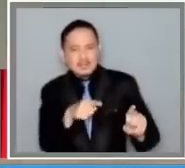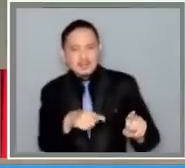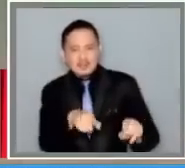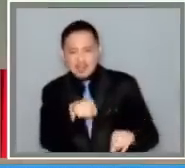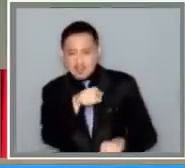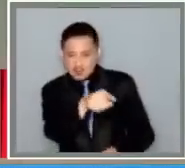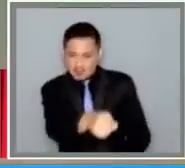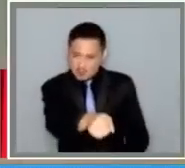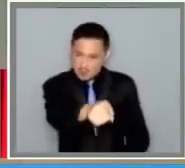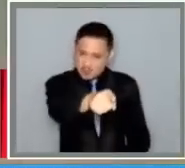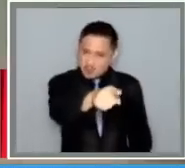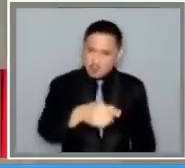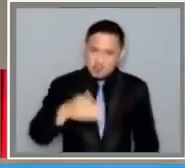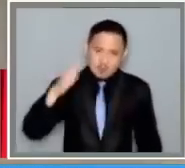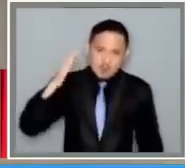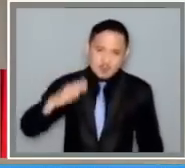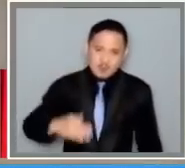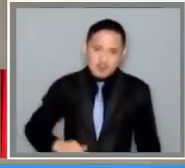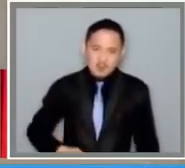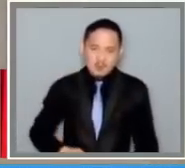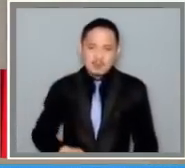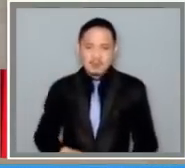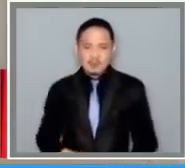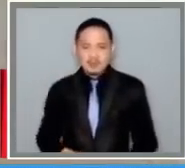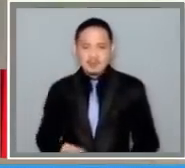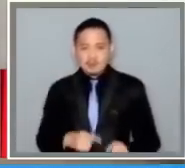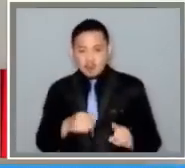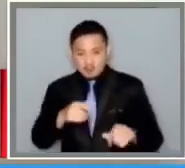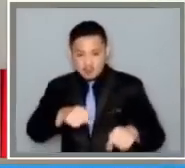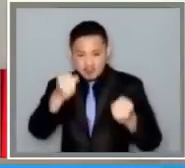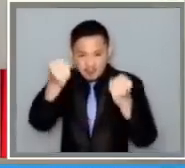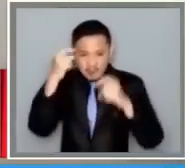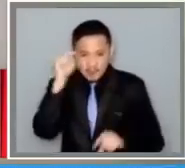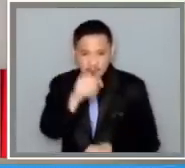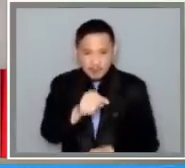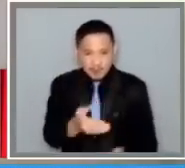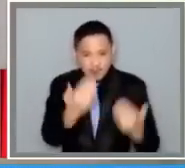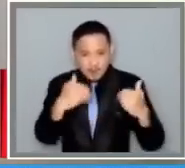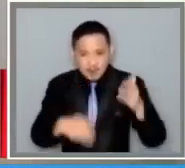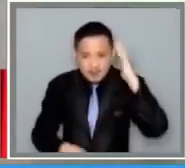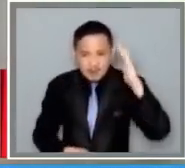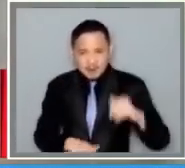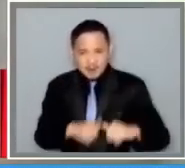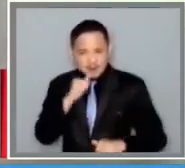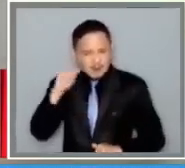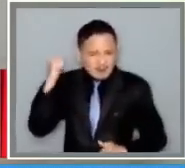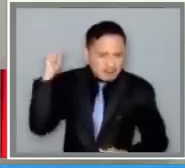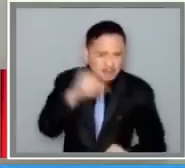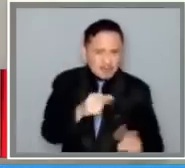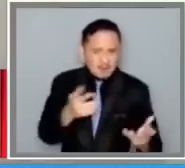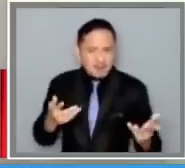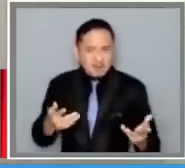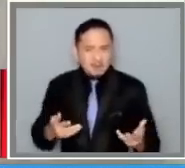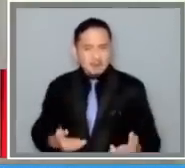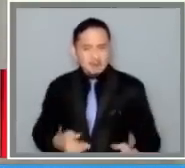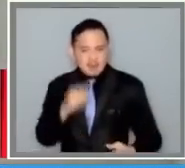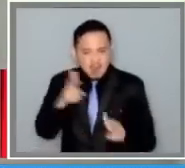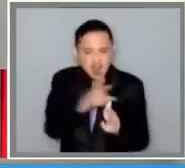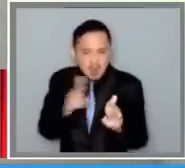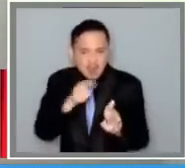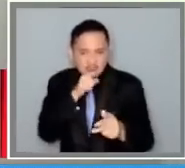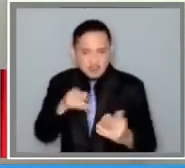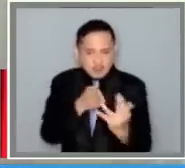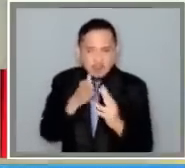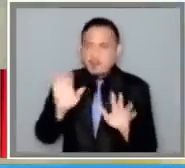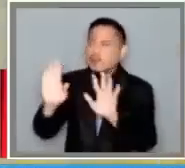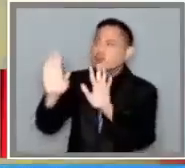ganyan. Oh, suggestion ko lang sa'yo. Sige po. Huwag kang ganun. Sige po, salamat. Kung sisingit ka, sumingit ka. Sige po.